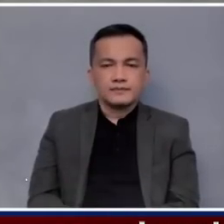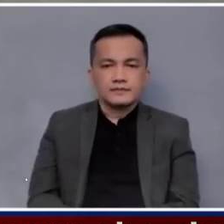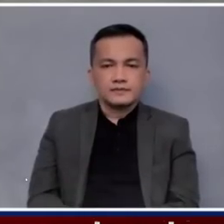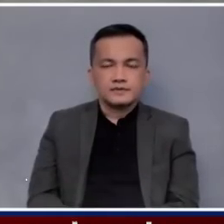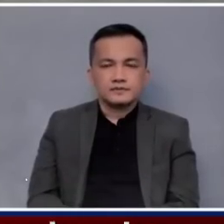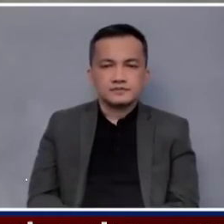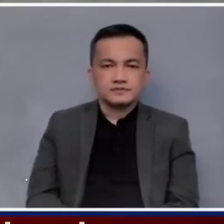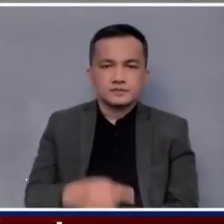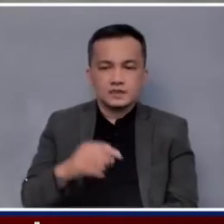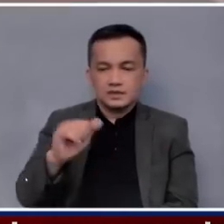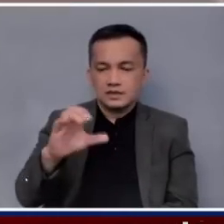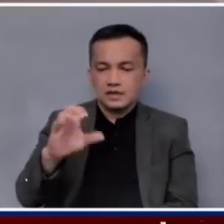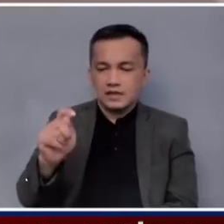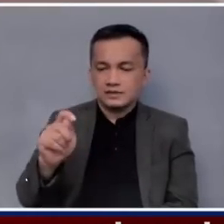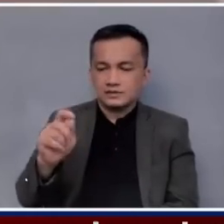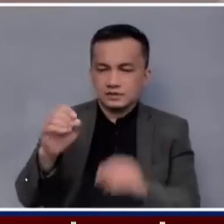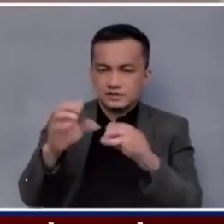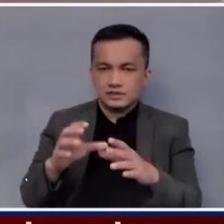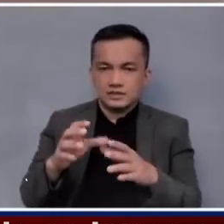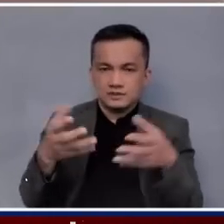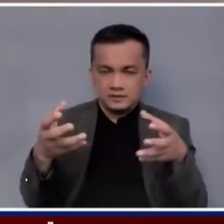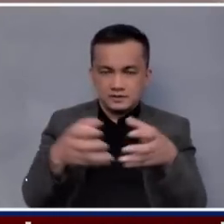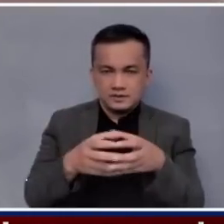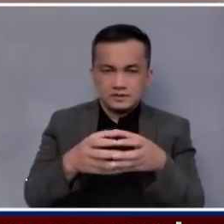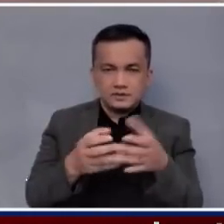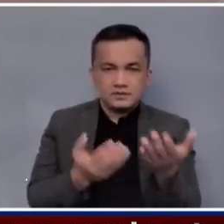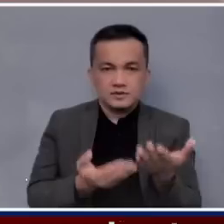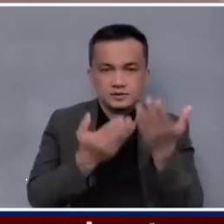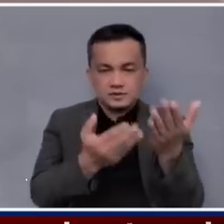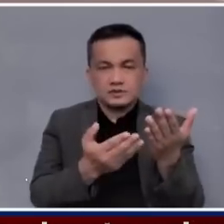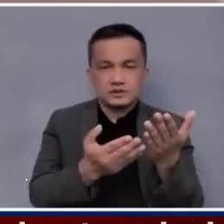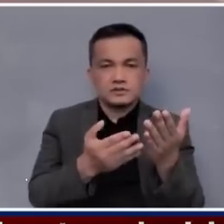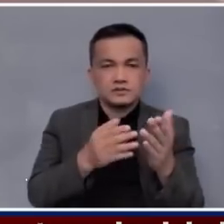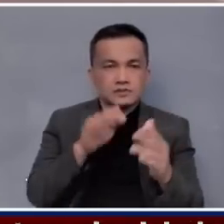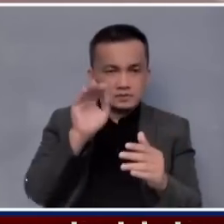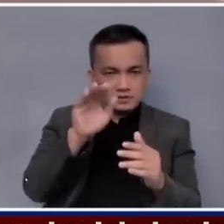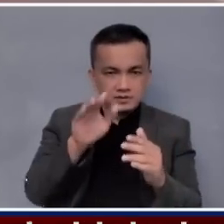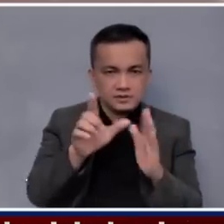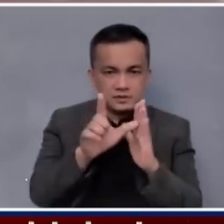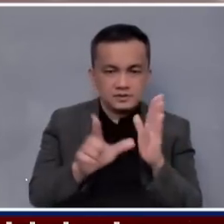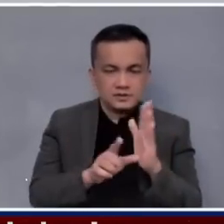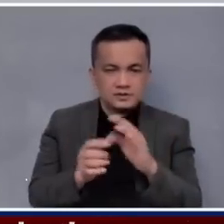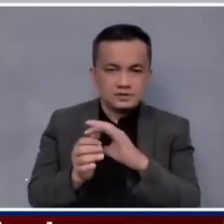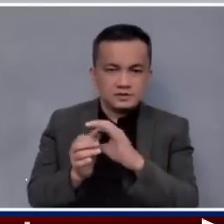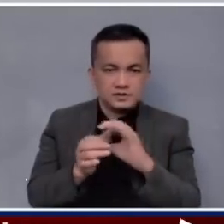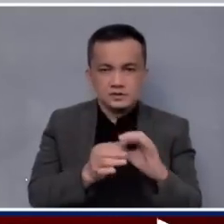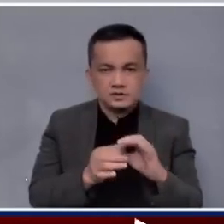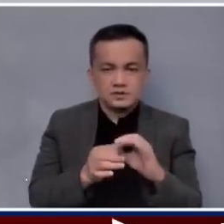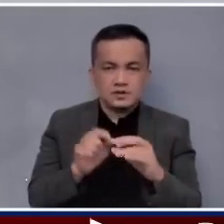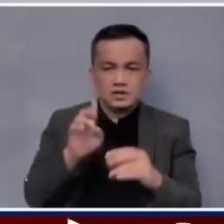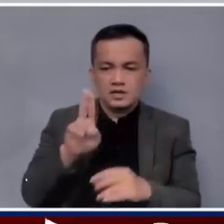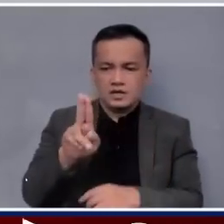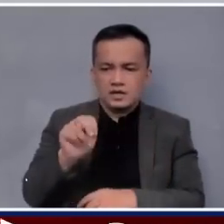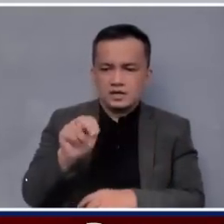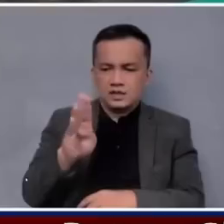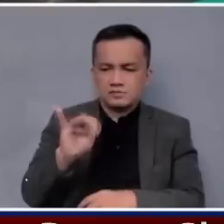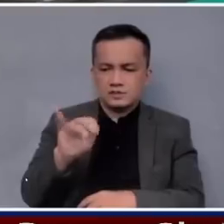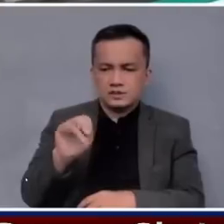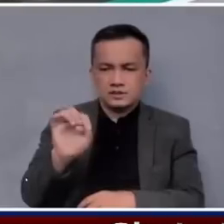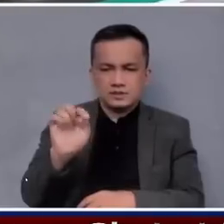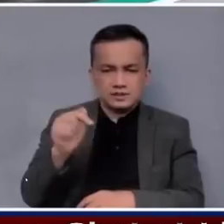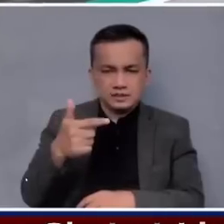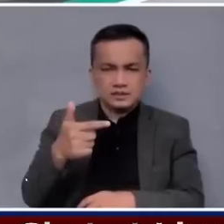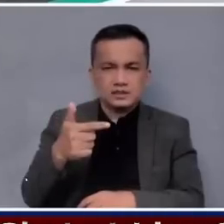ang ACT Teachers Party List na maghahain sila ng panukalang batas kaugnay sa unbundling o paghimay ng presyo ng